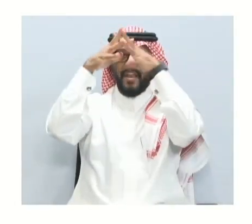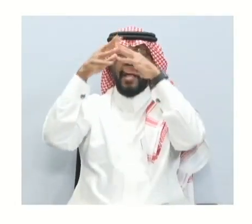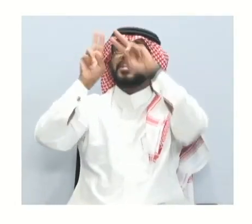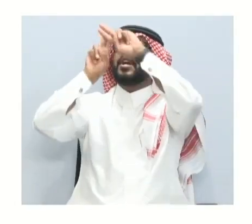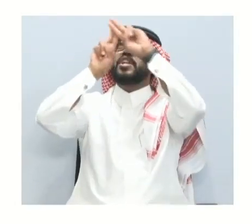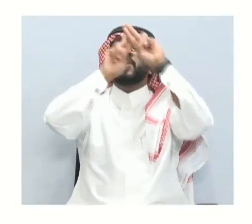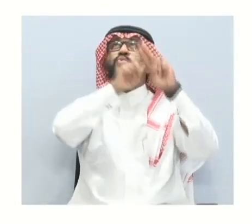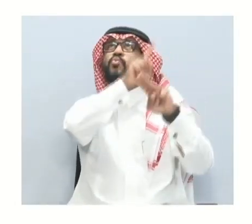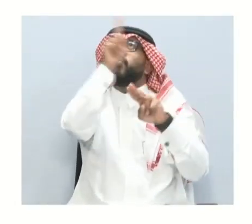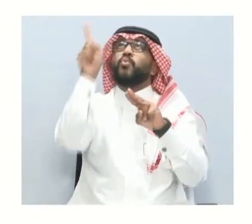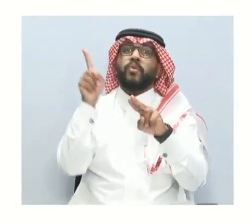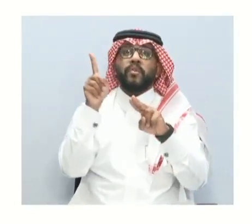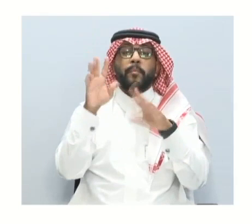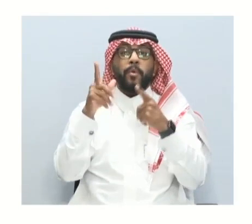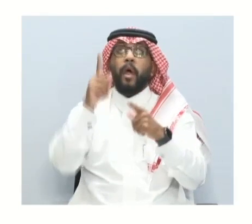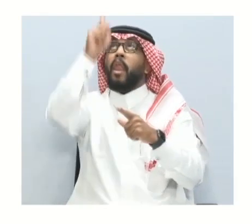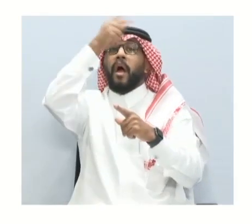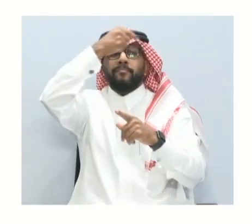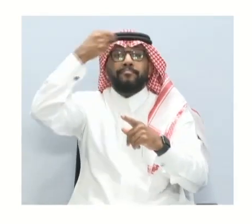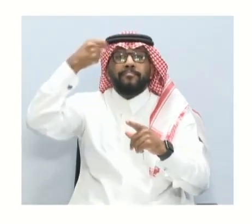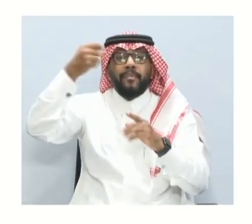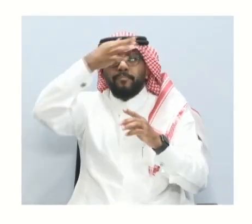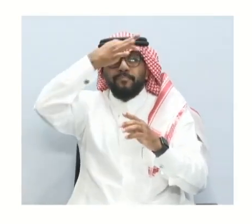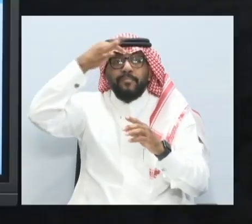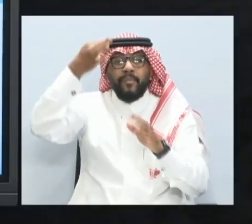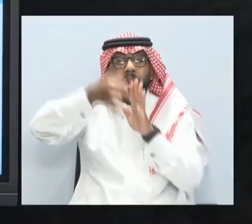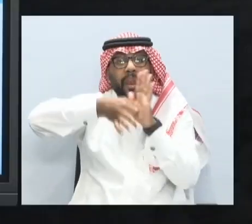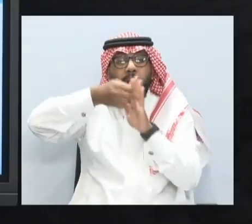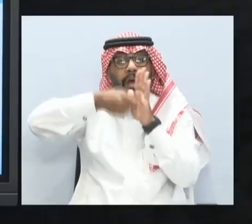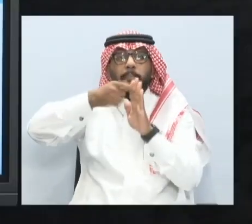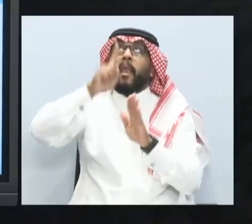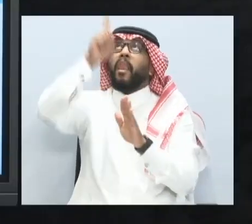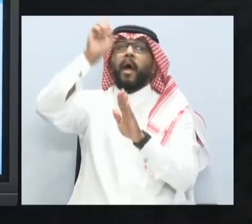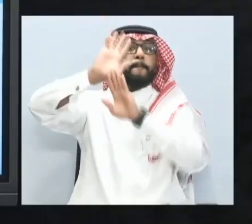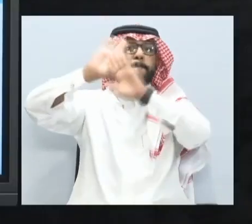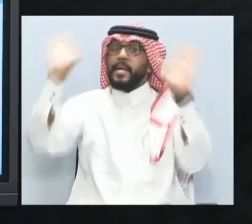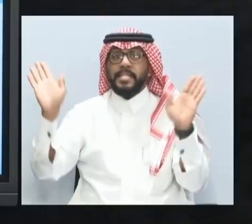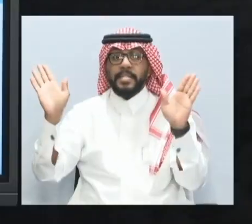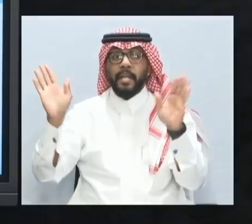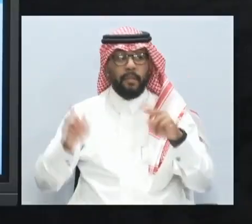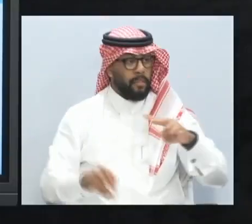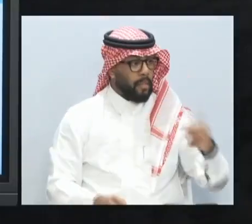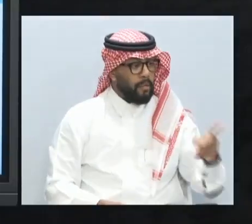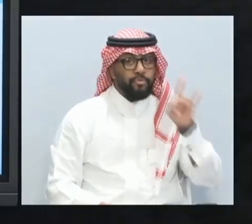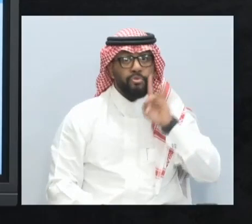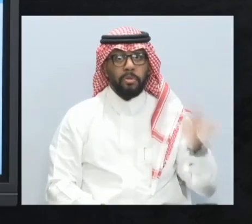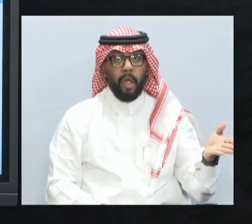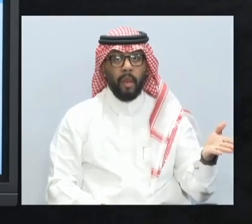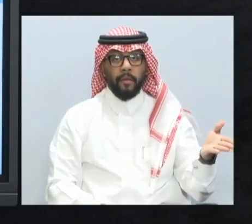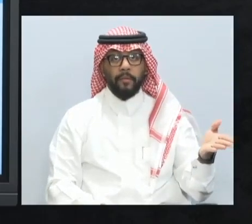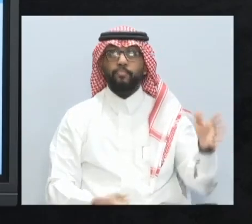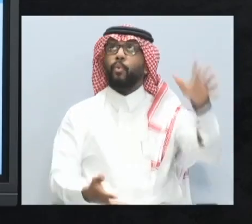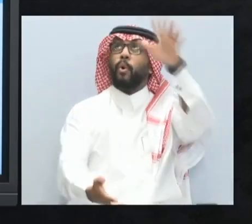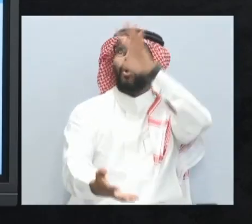الكواكب من يدبرها هو الله جل وعلا هو الذي يدبر هذه الكواكب فانت جعلت تصرف اشياء في الكون